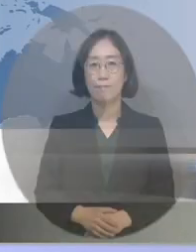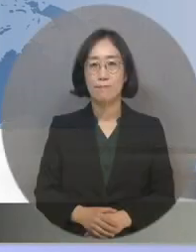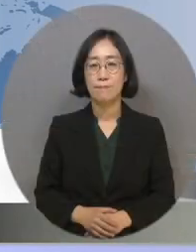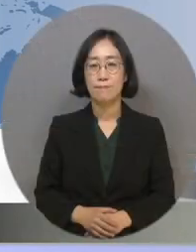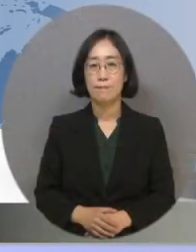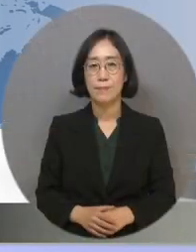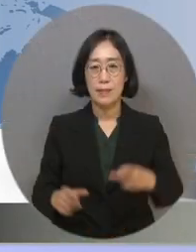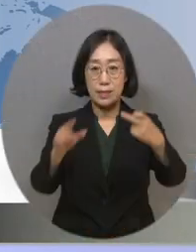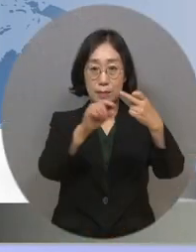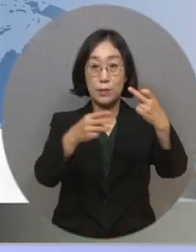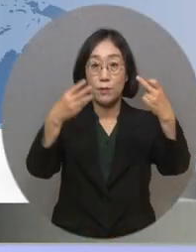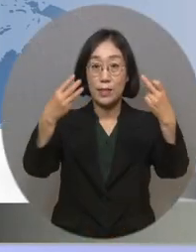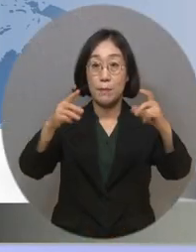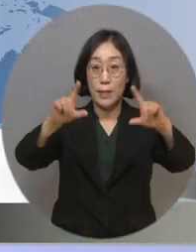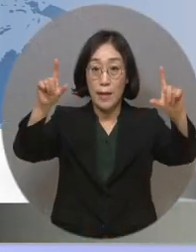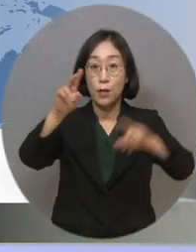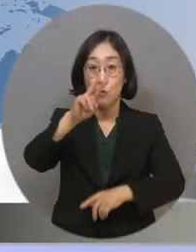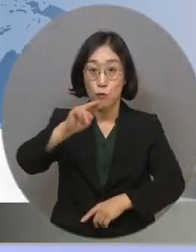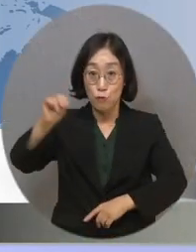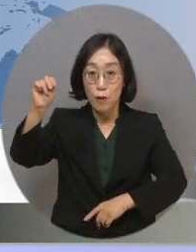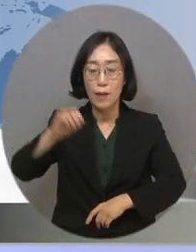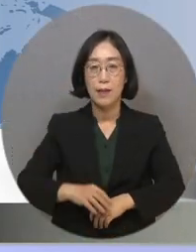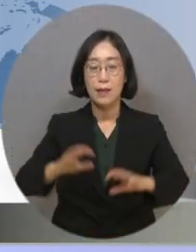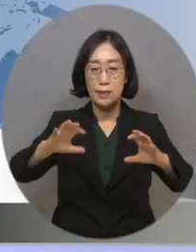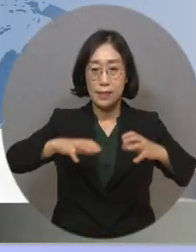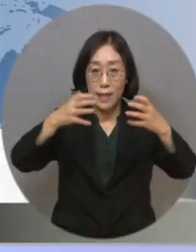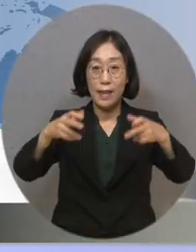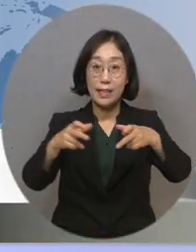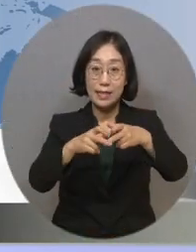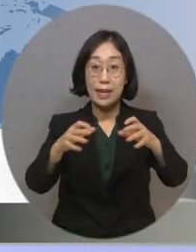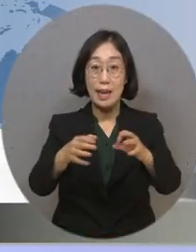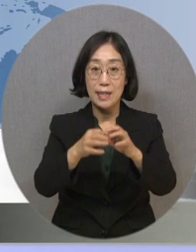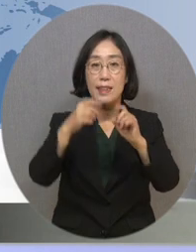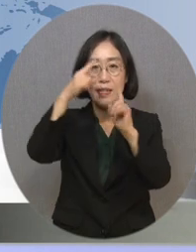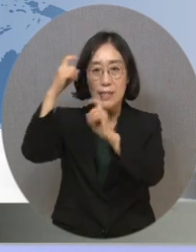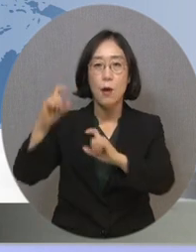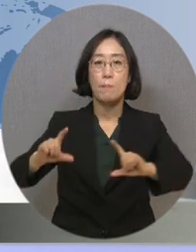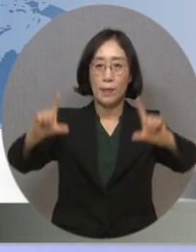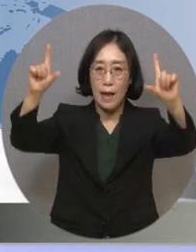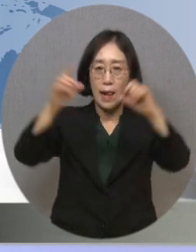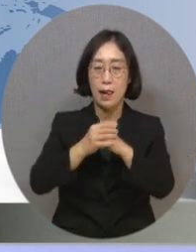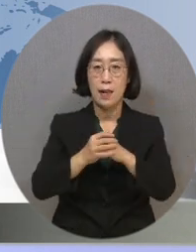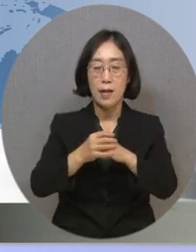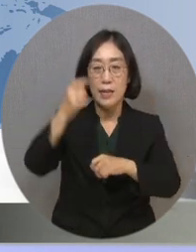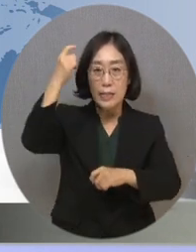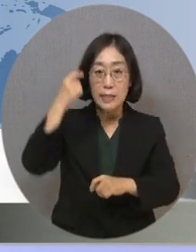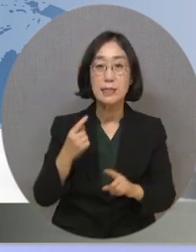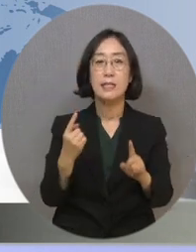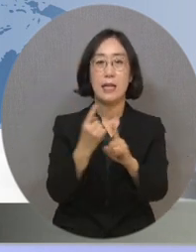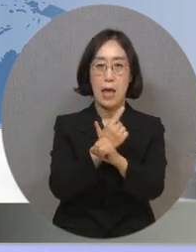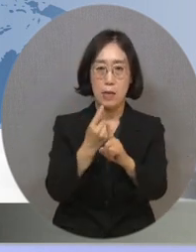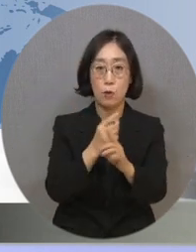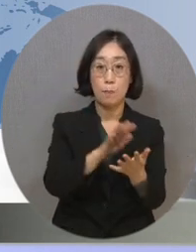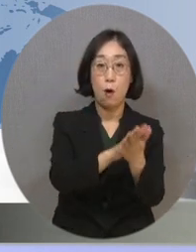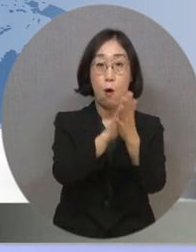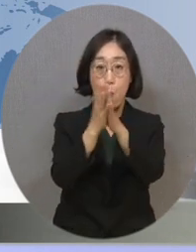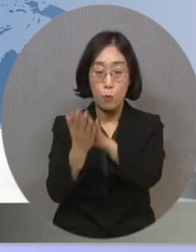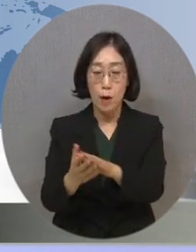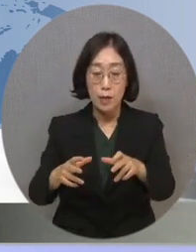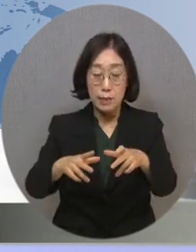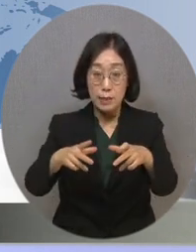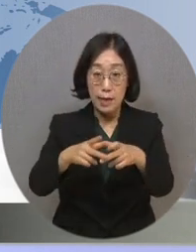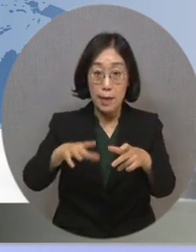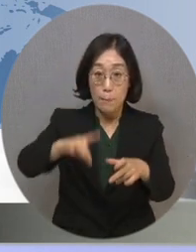지난 12월 3일은 유엔이 정한 세계 장애인의 날이었는데요. 장애 인식 개선을 비롯한 장애인 먼저